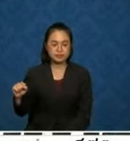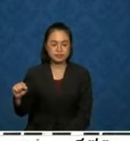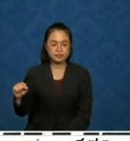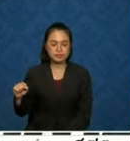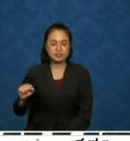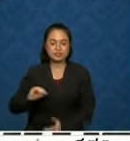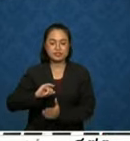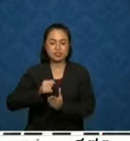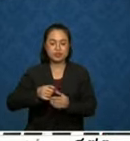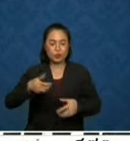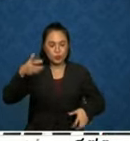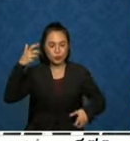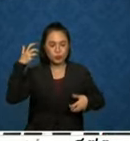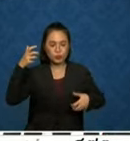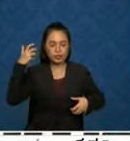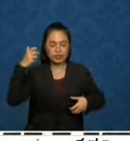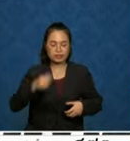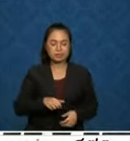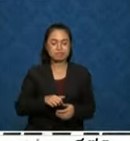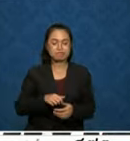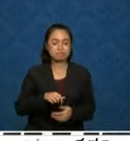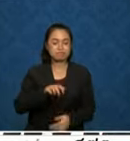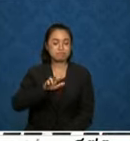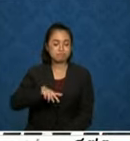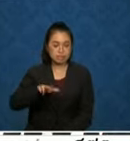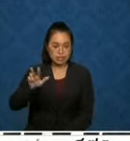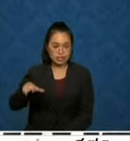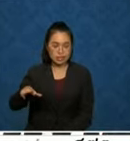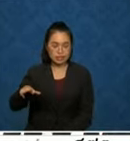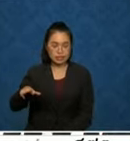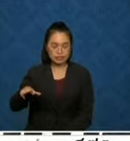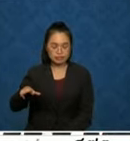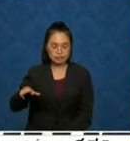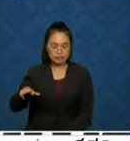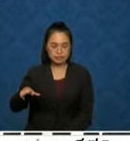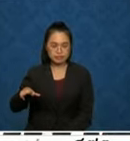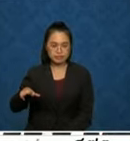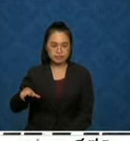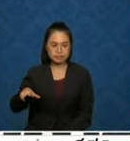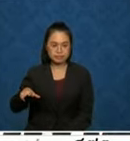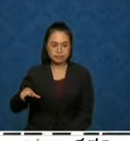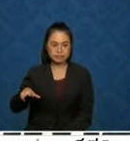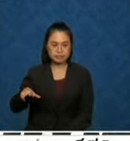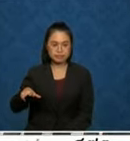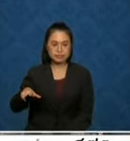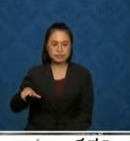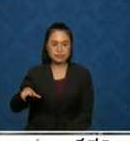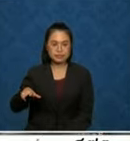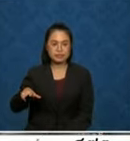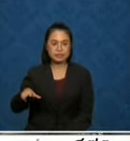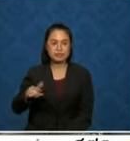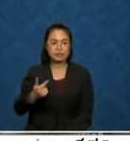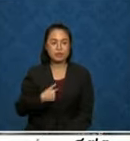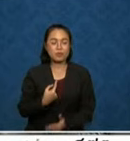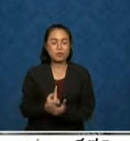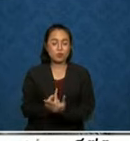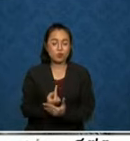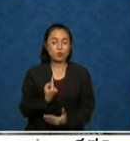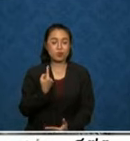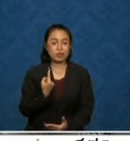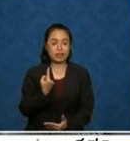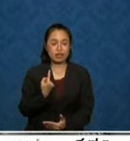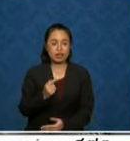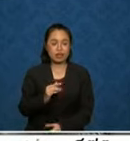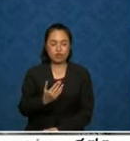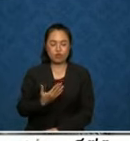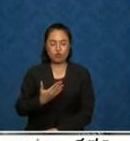จังหวัดลพบุรีพรรคเพื่อไทยอำเภอท่าหลวงอำเภอลำสนธิอำเภอชัยบาดาลอีกหนึ่งตัวแทนของพี่